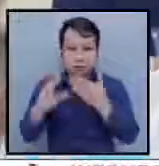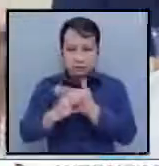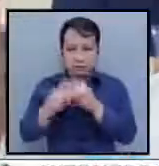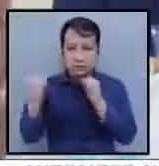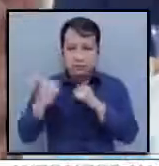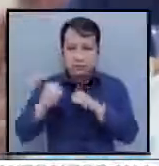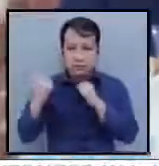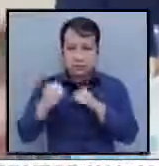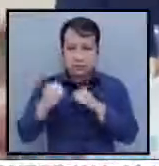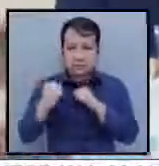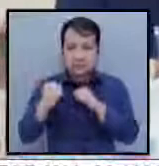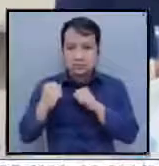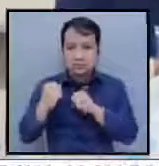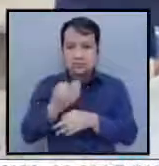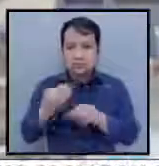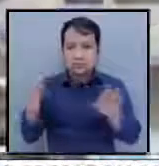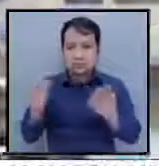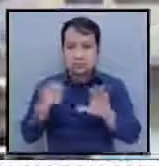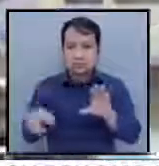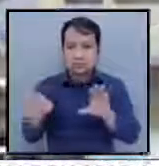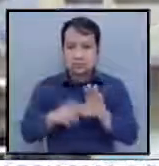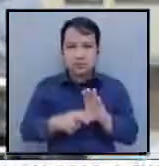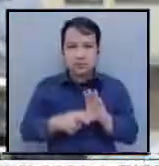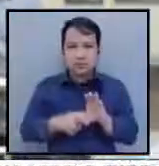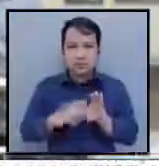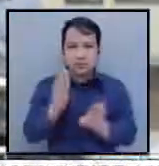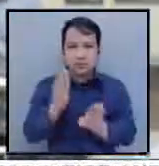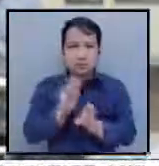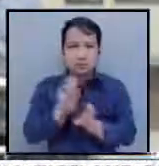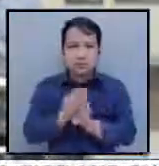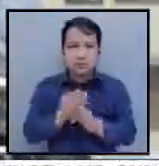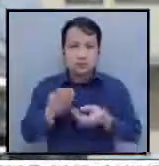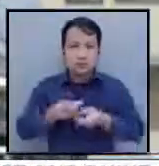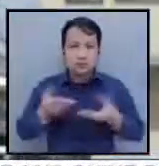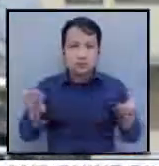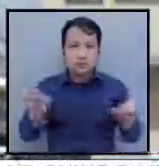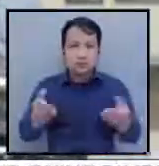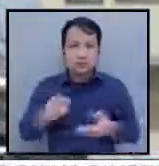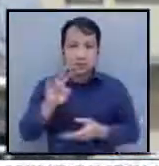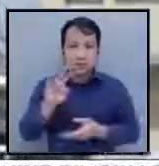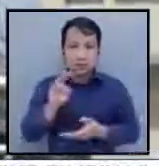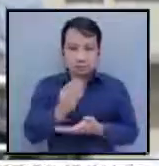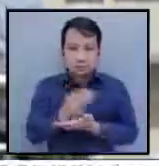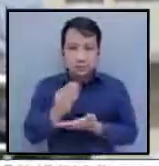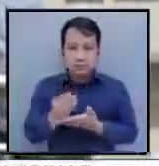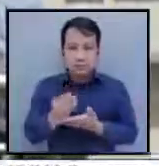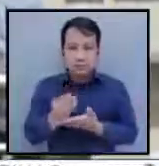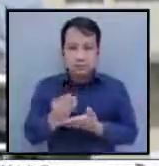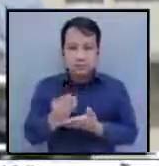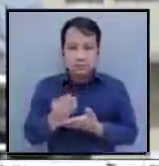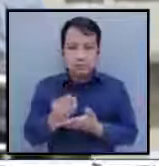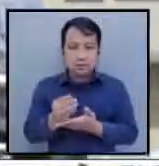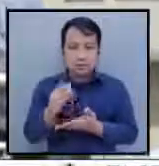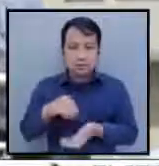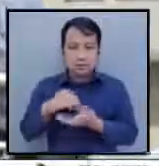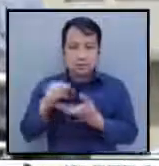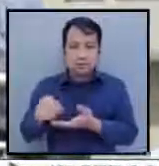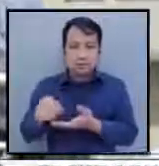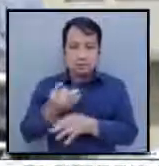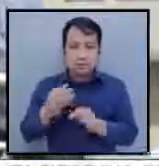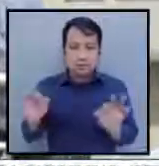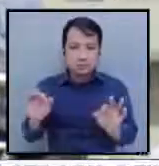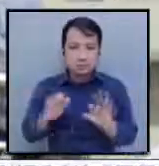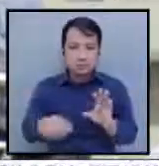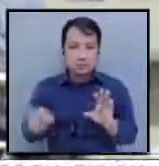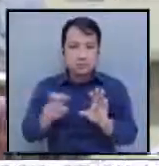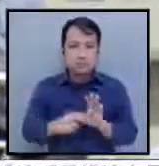saan mayroong libreng sakay sa bus sa jeepney. Na-release na po yung 7 billion na subsidiya para sa libreng sakay. Kaya